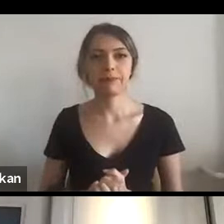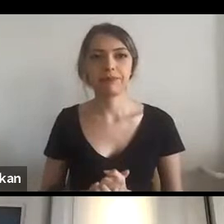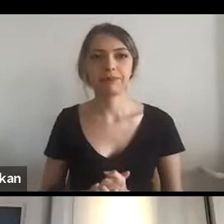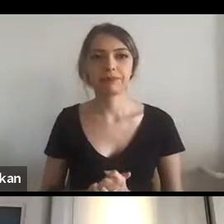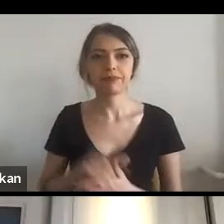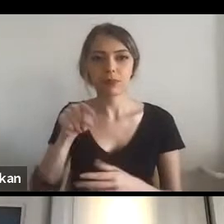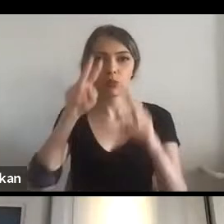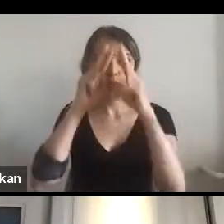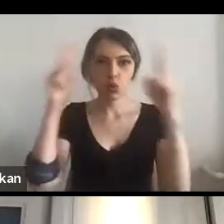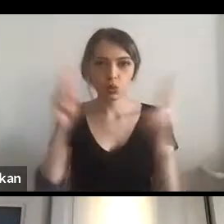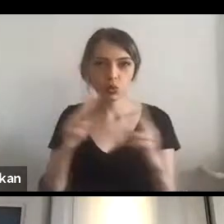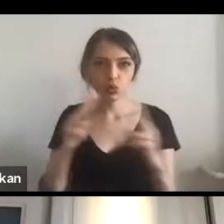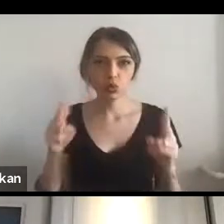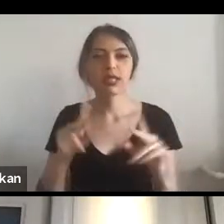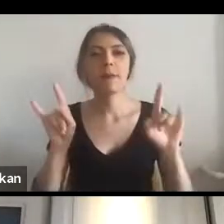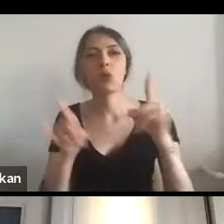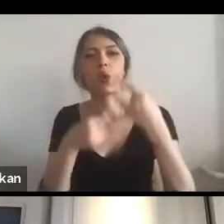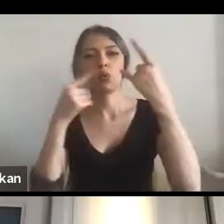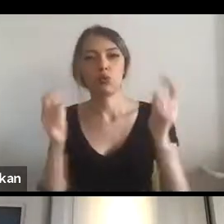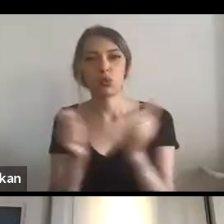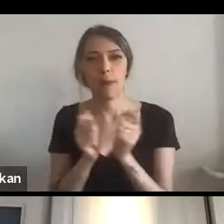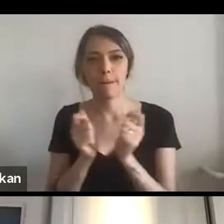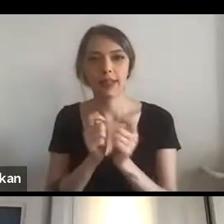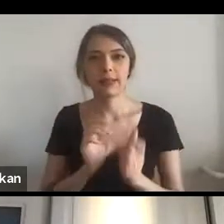uluslararası bir webinar olacak.